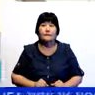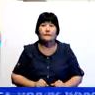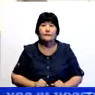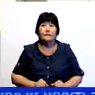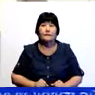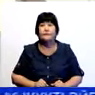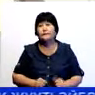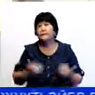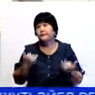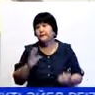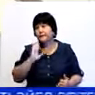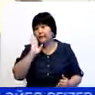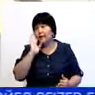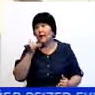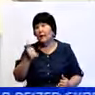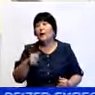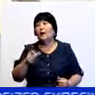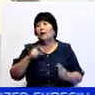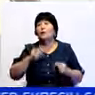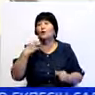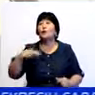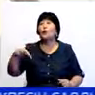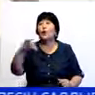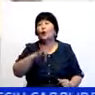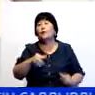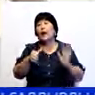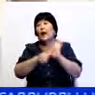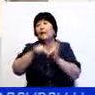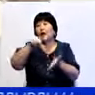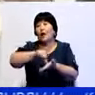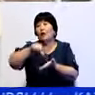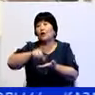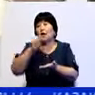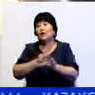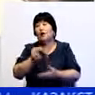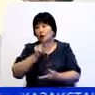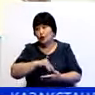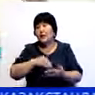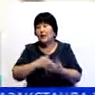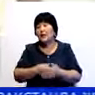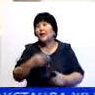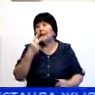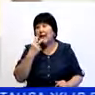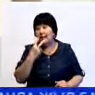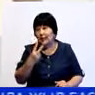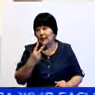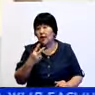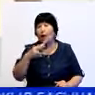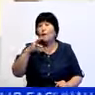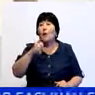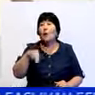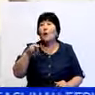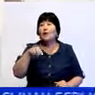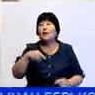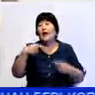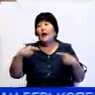Енді қазіргі таңда бұл құзыреттілік бойынша Қызылорда облысынша 6 қатысушы қатысып жұмыс жасауда. 2 модуль бойынша, әр